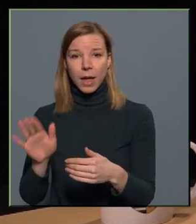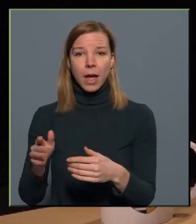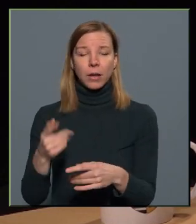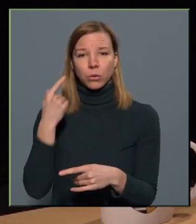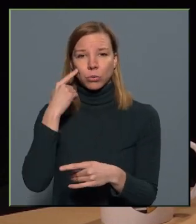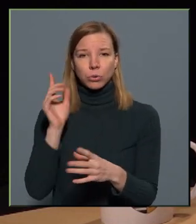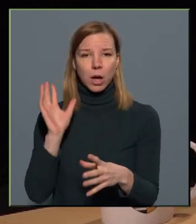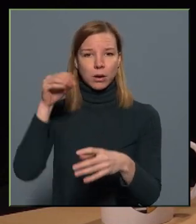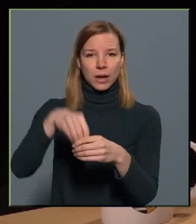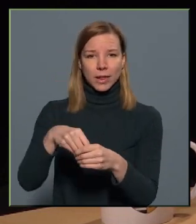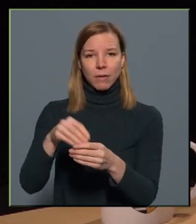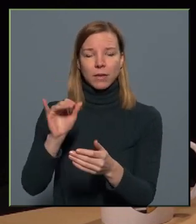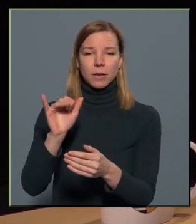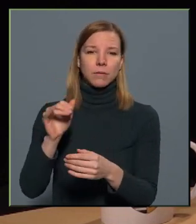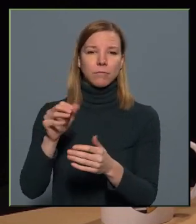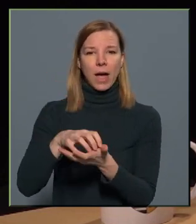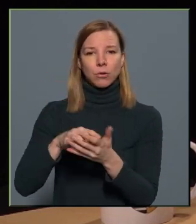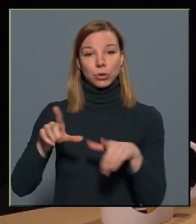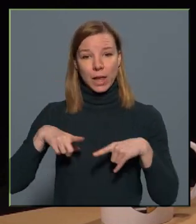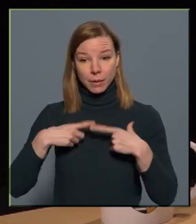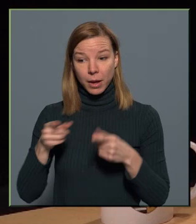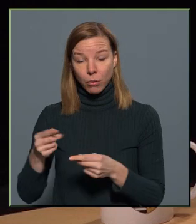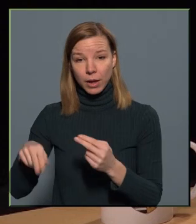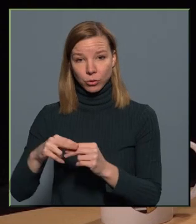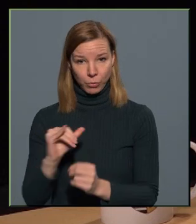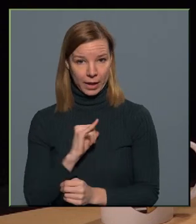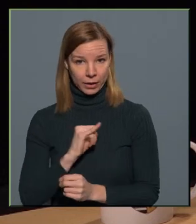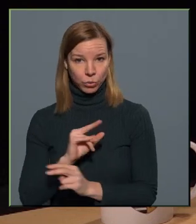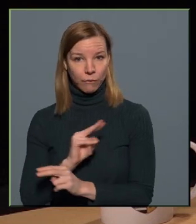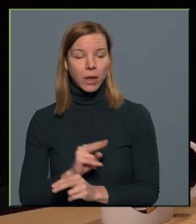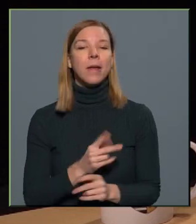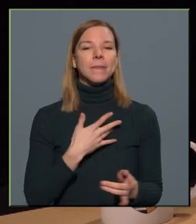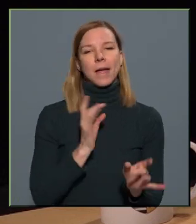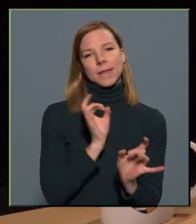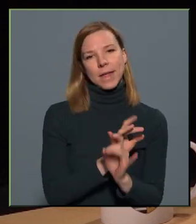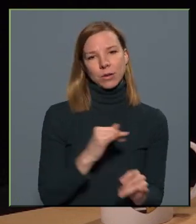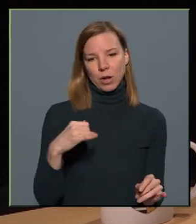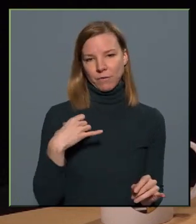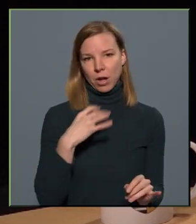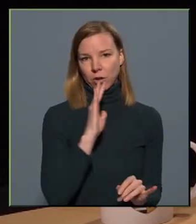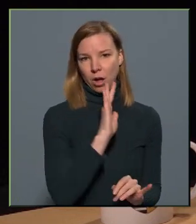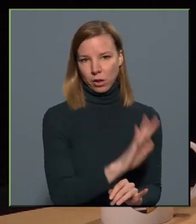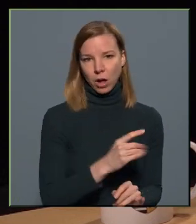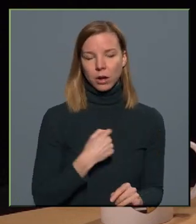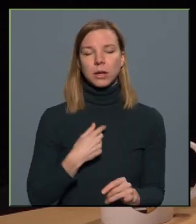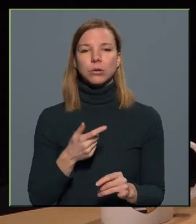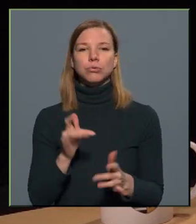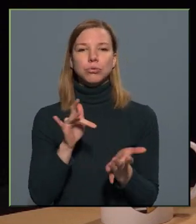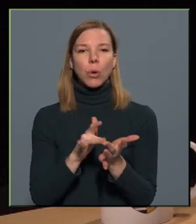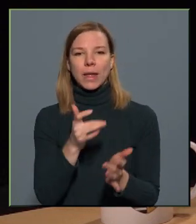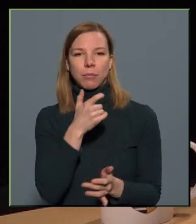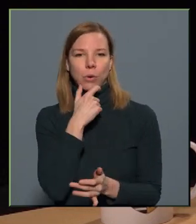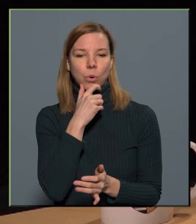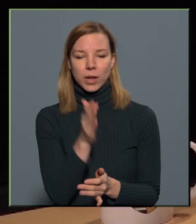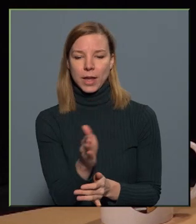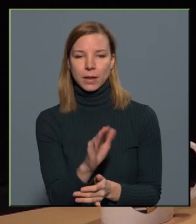ők a legérdeklődőbbek. De szerencsére a fiatalokat is meg tudjuk szólítani, a középkorosztályt is, ebben nagy segítségünkre vannak